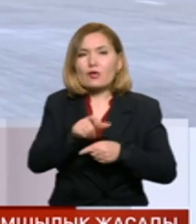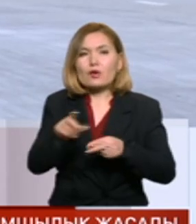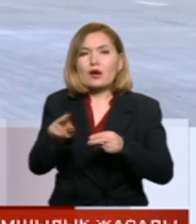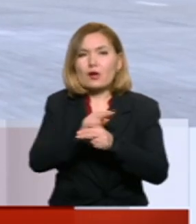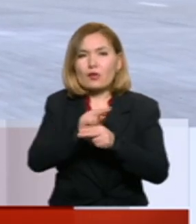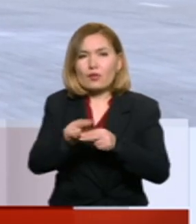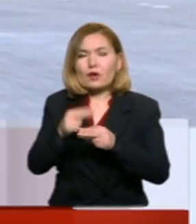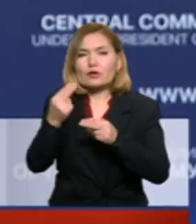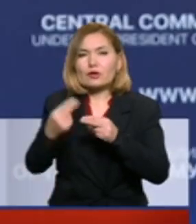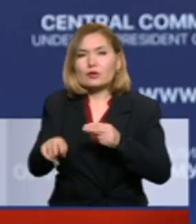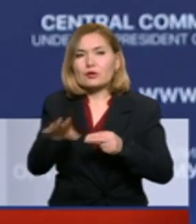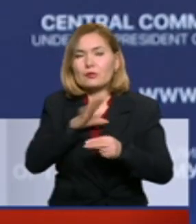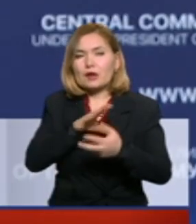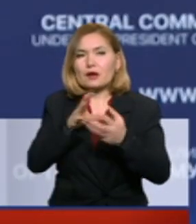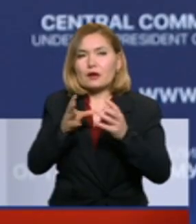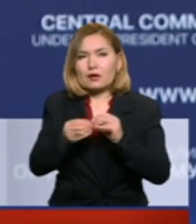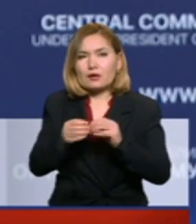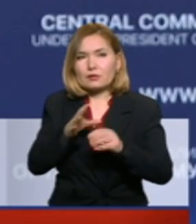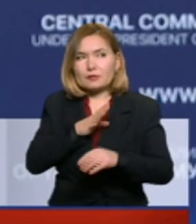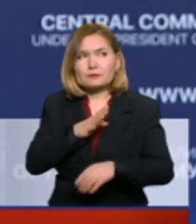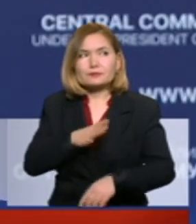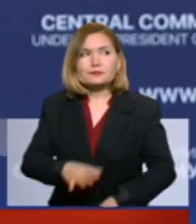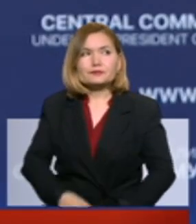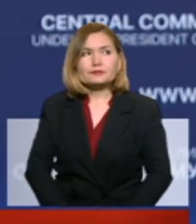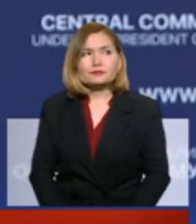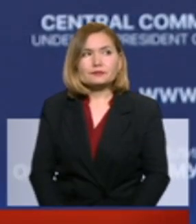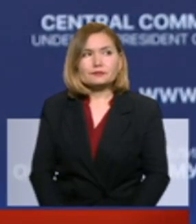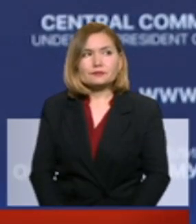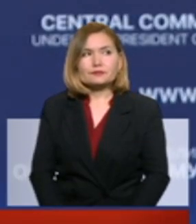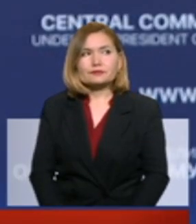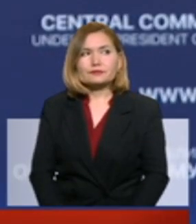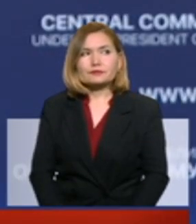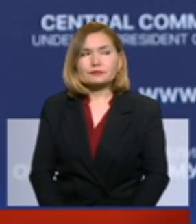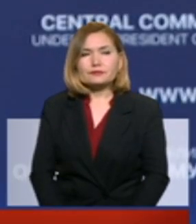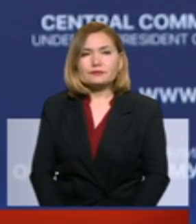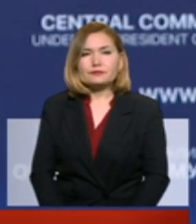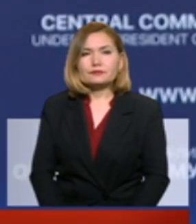пайдалануға берілді. Тәуірбек Бозекен, Сұңқарбек Қайсин, Қазақстан ұлттық арнасы.